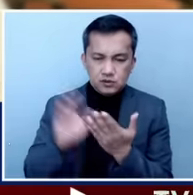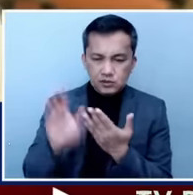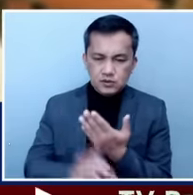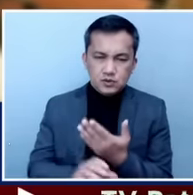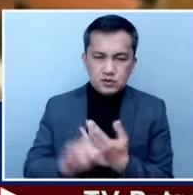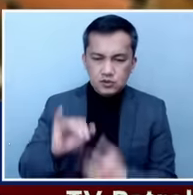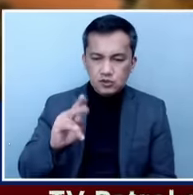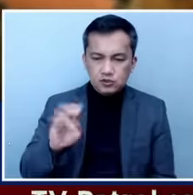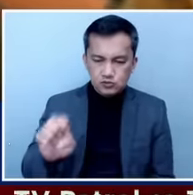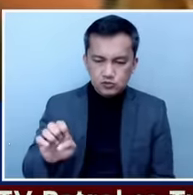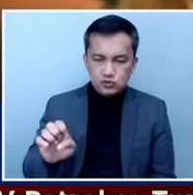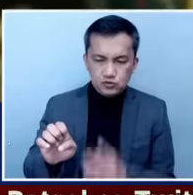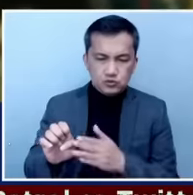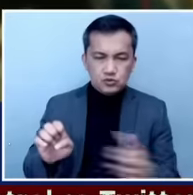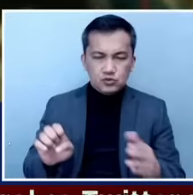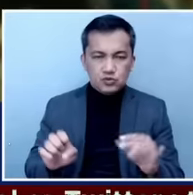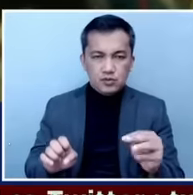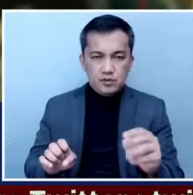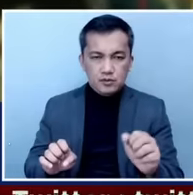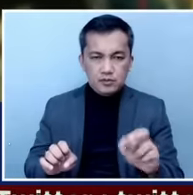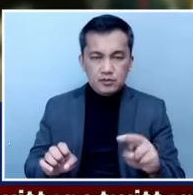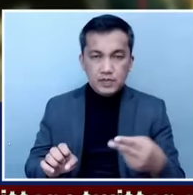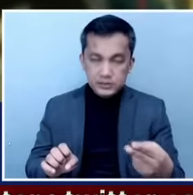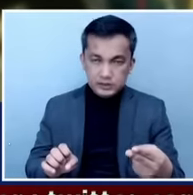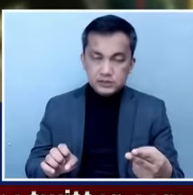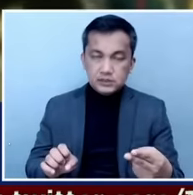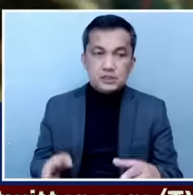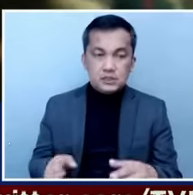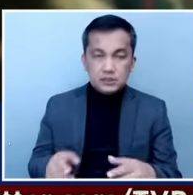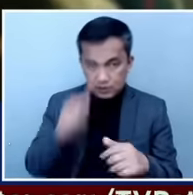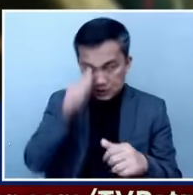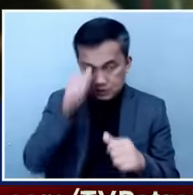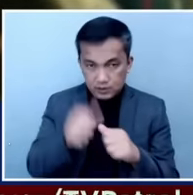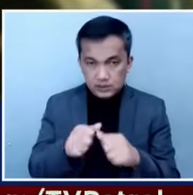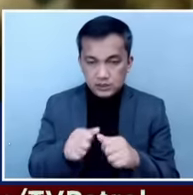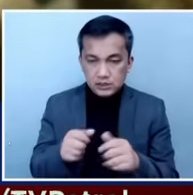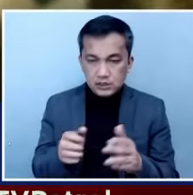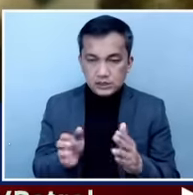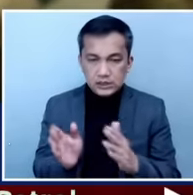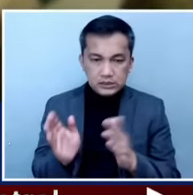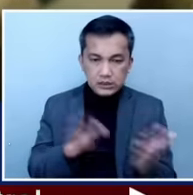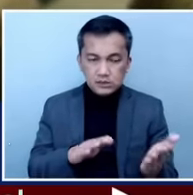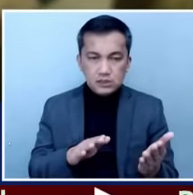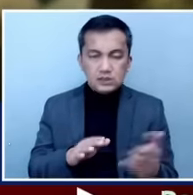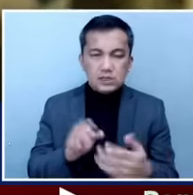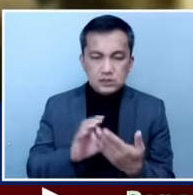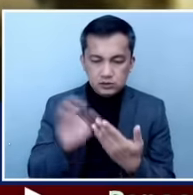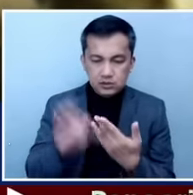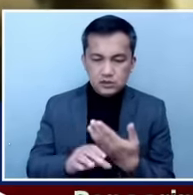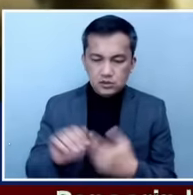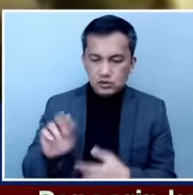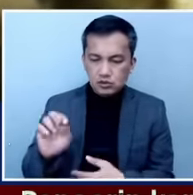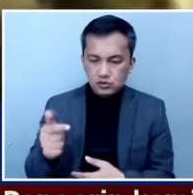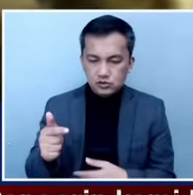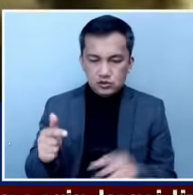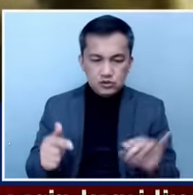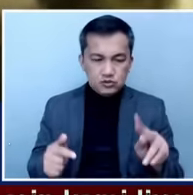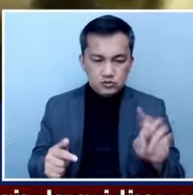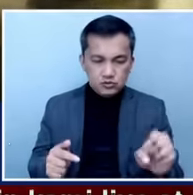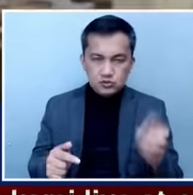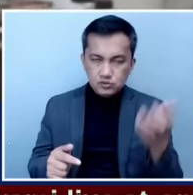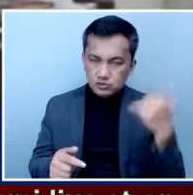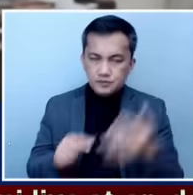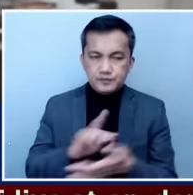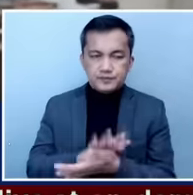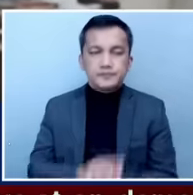Hunyo hanggang Marso. Matatandang inurong ng DepEd ang school calendar sa Agosto hanggang Hunyo noong panahon ng